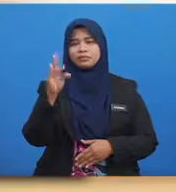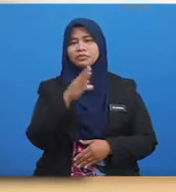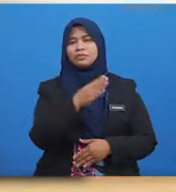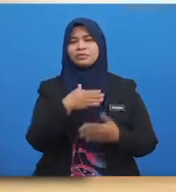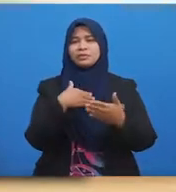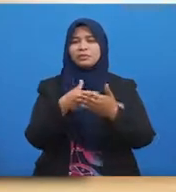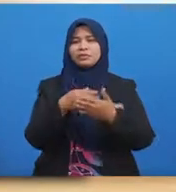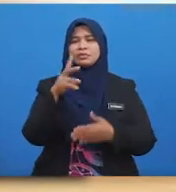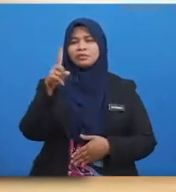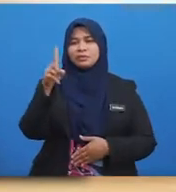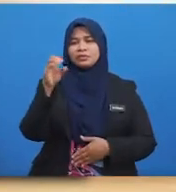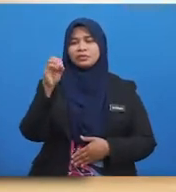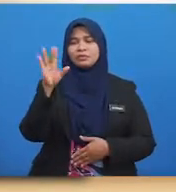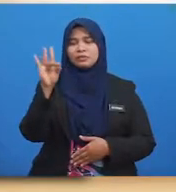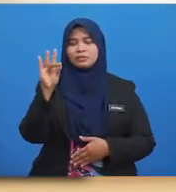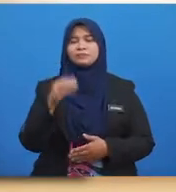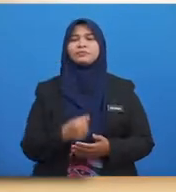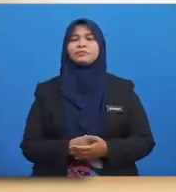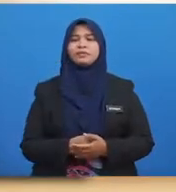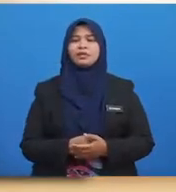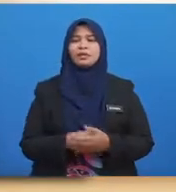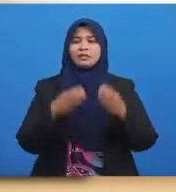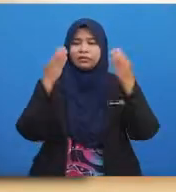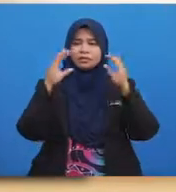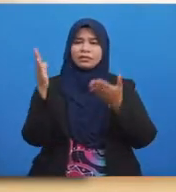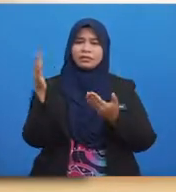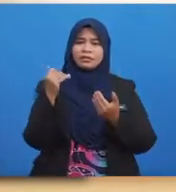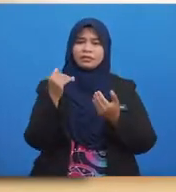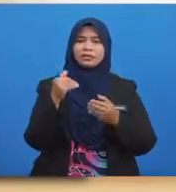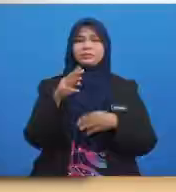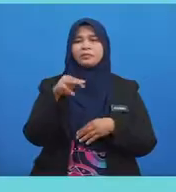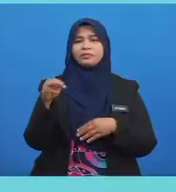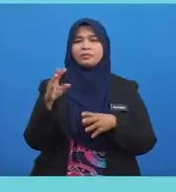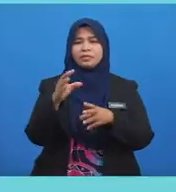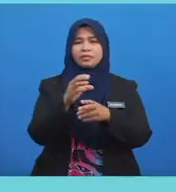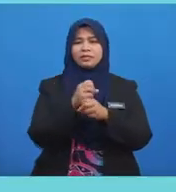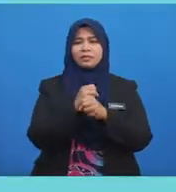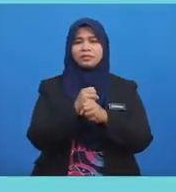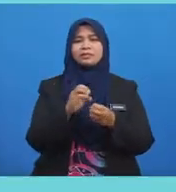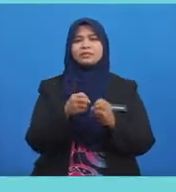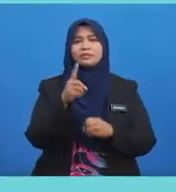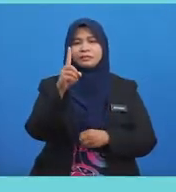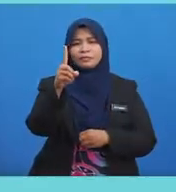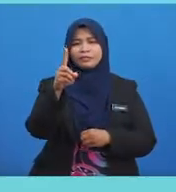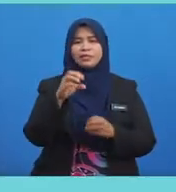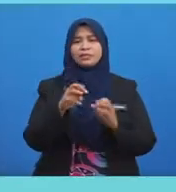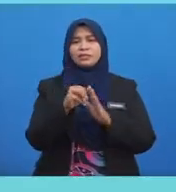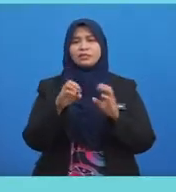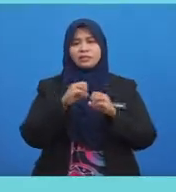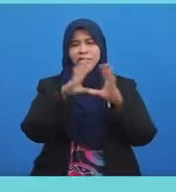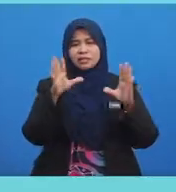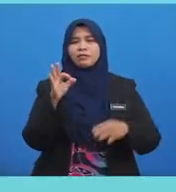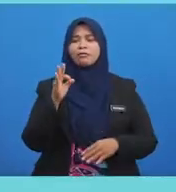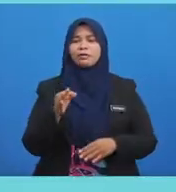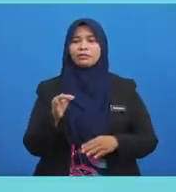akhir pembelajaran untuk subtajuk ini, cikgu harap murid-murid dapat yang pertama, menjelaskan